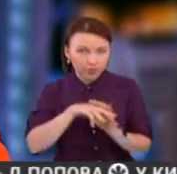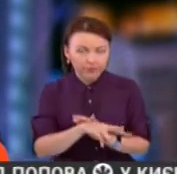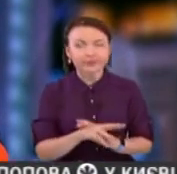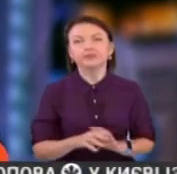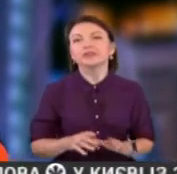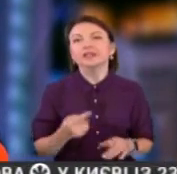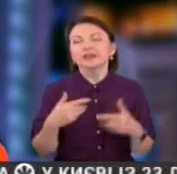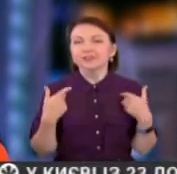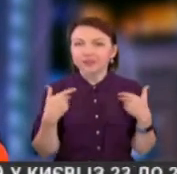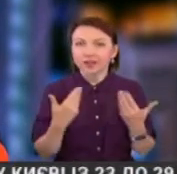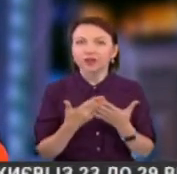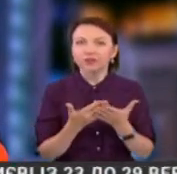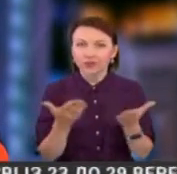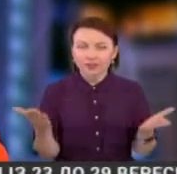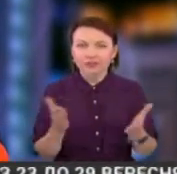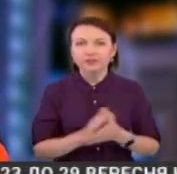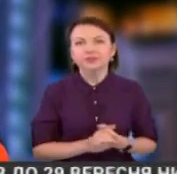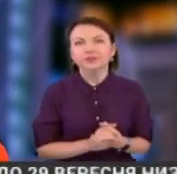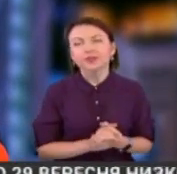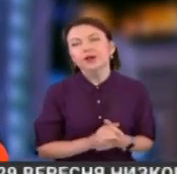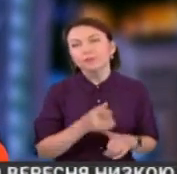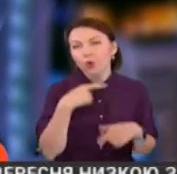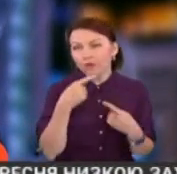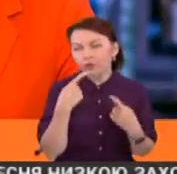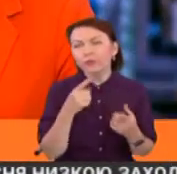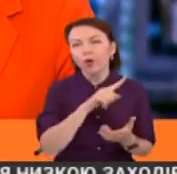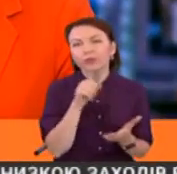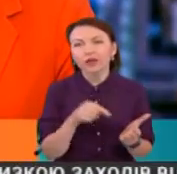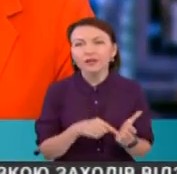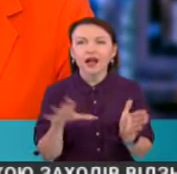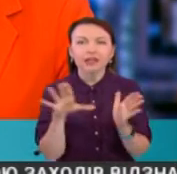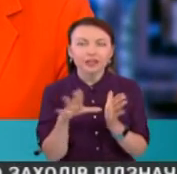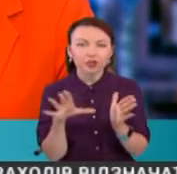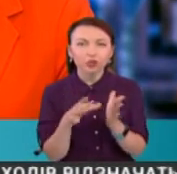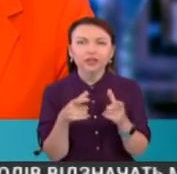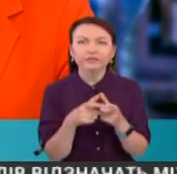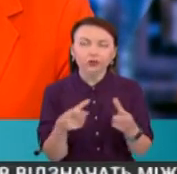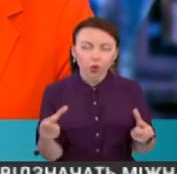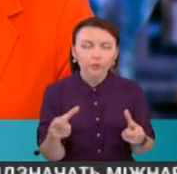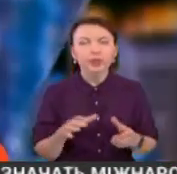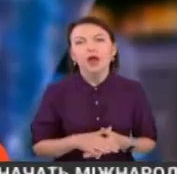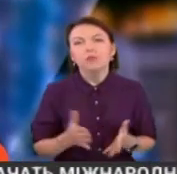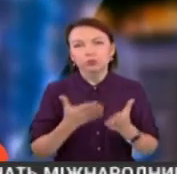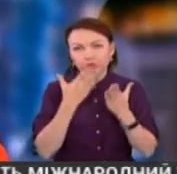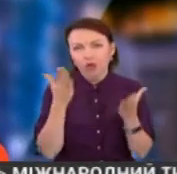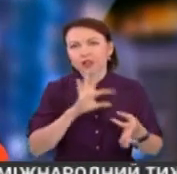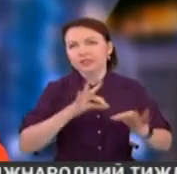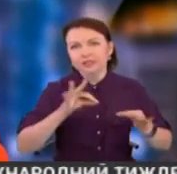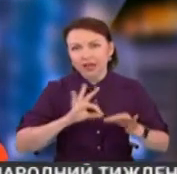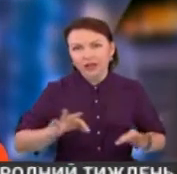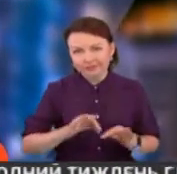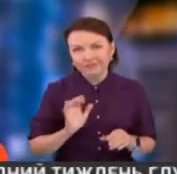Наталю, вітаю вас. Ми обговорюємо у студії питання електронного квитка. Зачитували ми цитати, які до